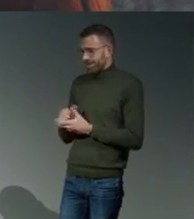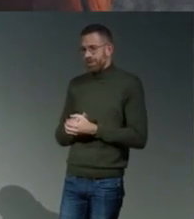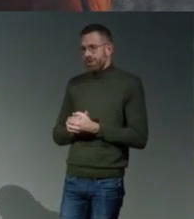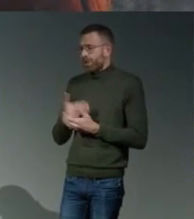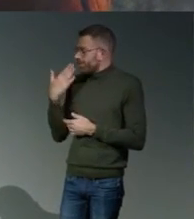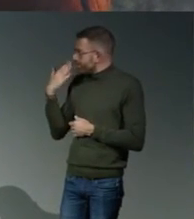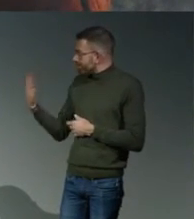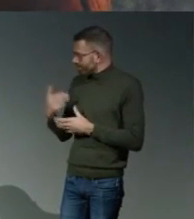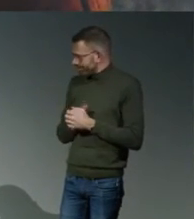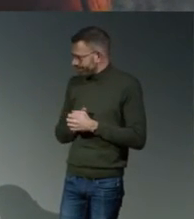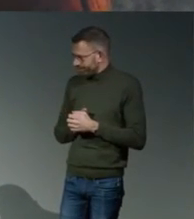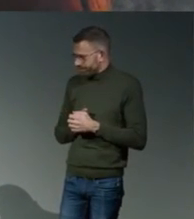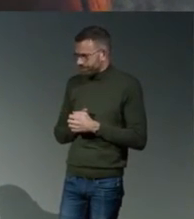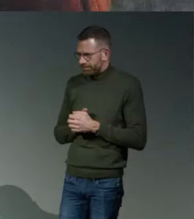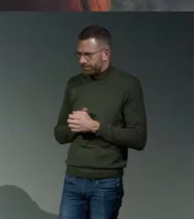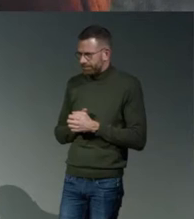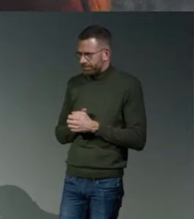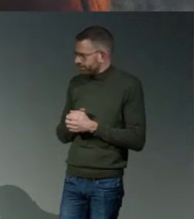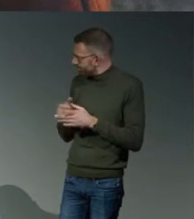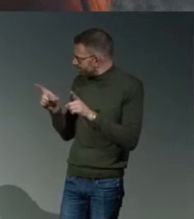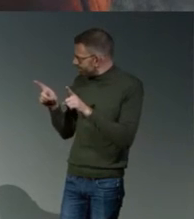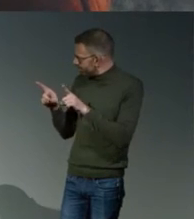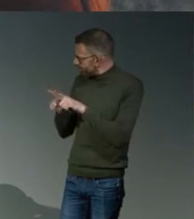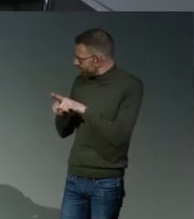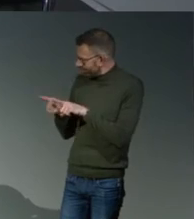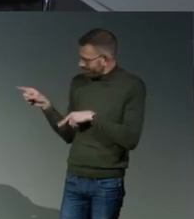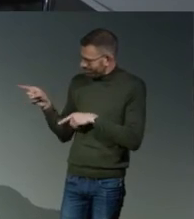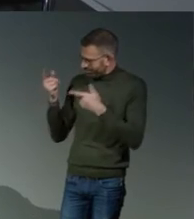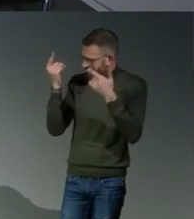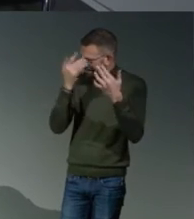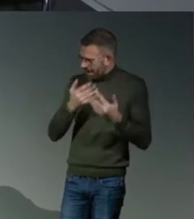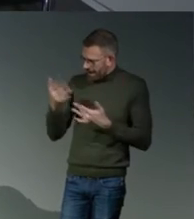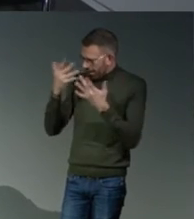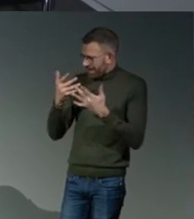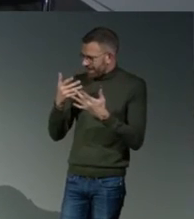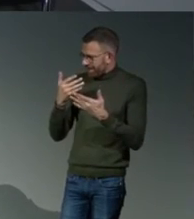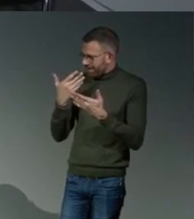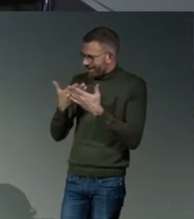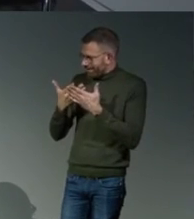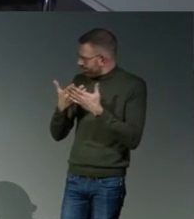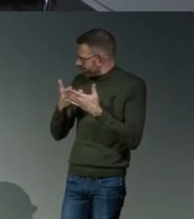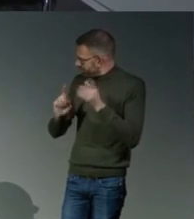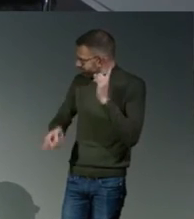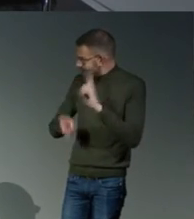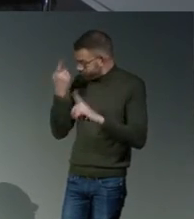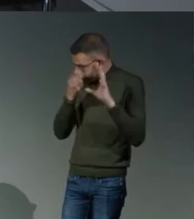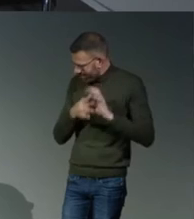beaucoup. En fait, vous venez d'associer aussi les mathématiques comme un indispensable à l'apprentissage du